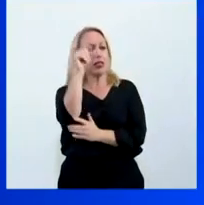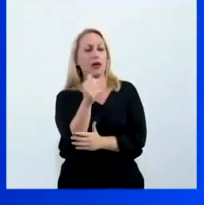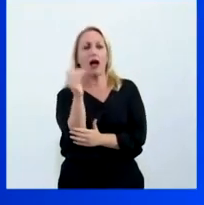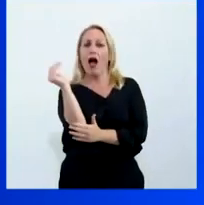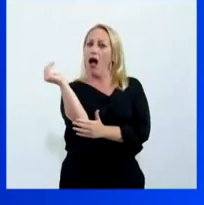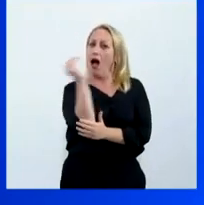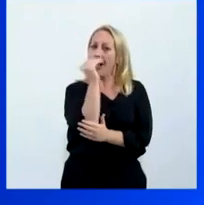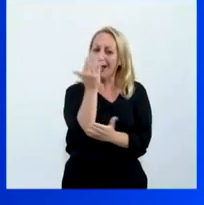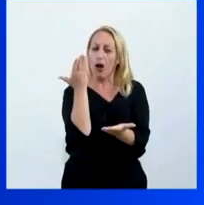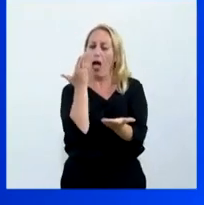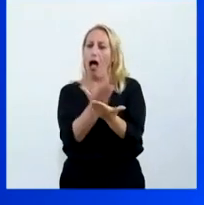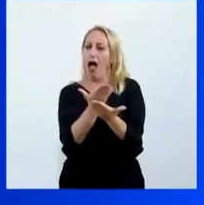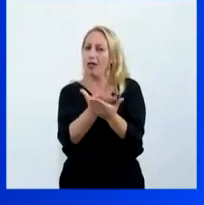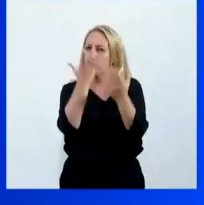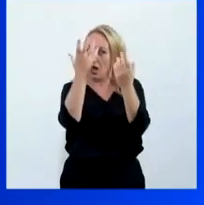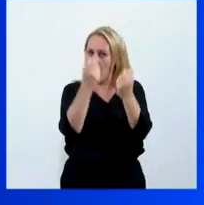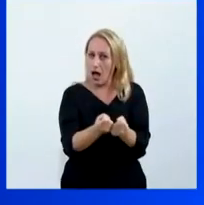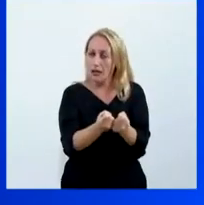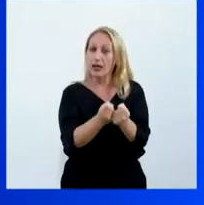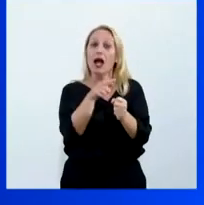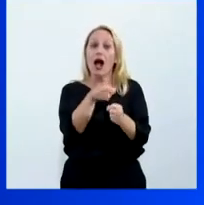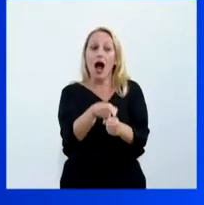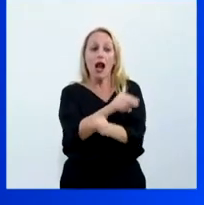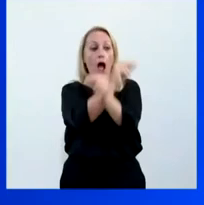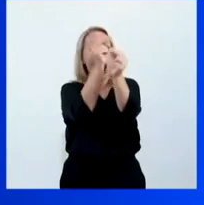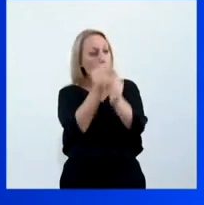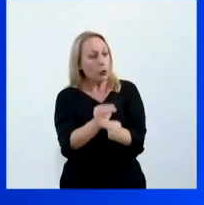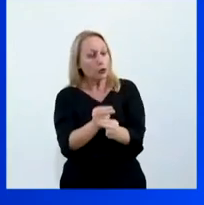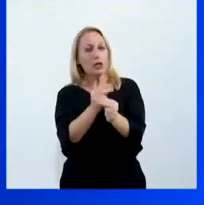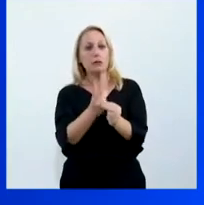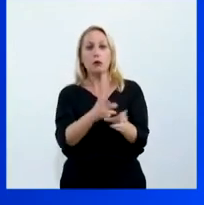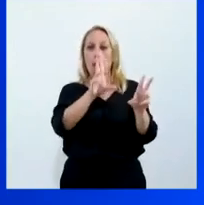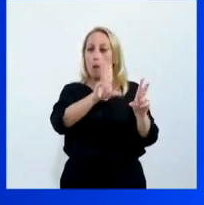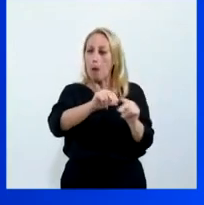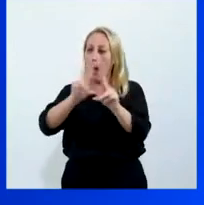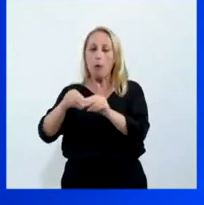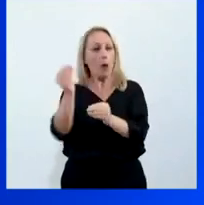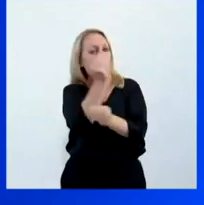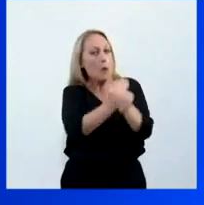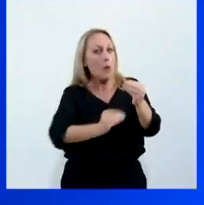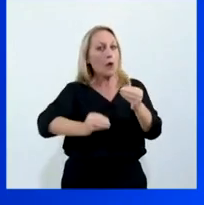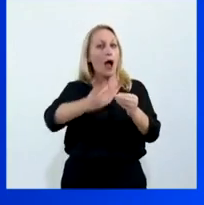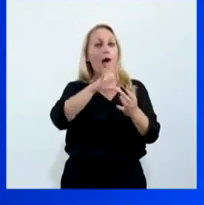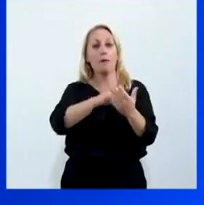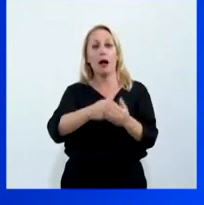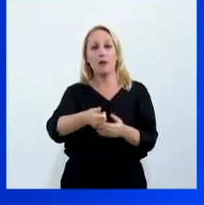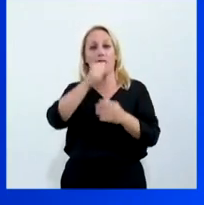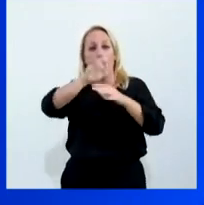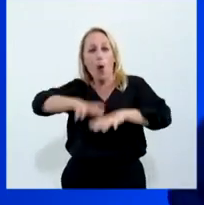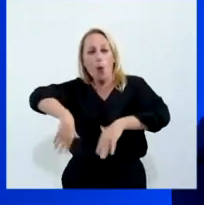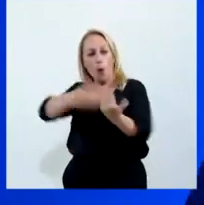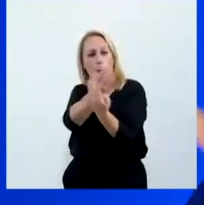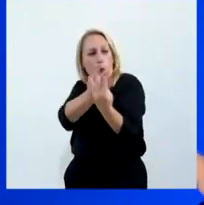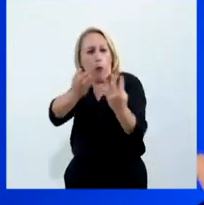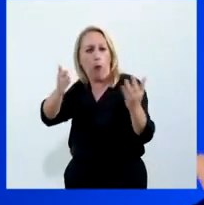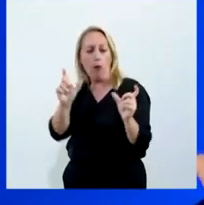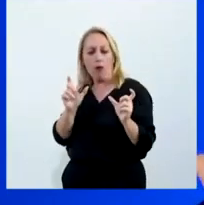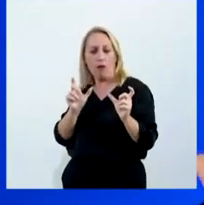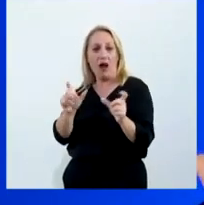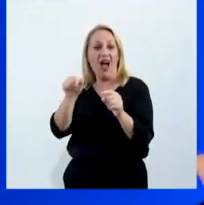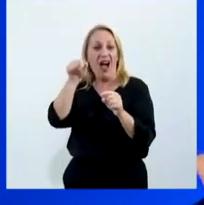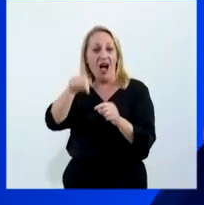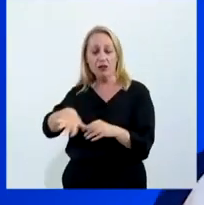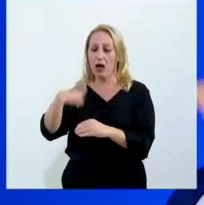γρήγορα στην αδειοδότηση και ενδεχομένως εξίσου αποτελεσματικά, αν όχι πιο αποτελεσματικά, από τα μεγάλα φράγματα ή τα μεγάλα αντιπλημμυρικά, τα οποία και ακριβά